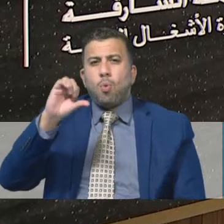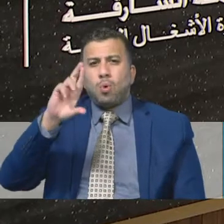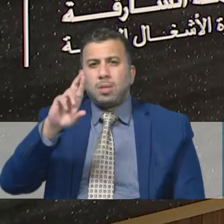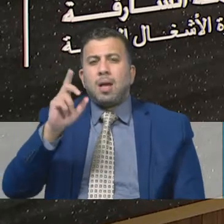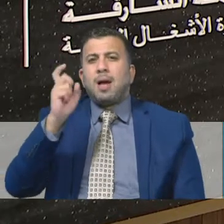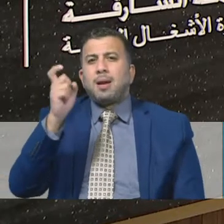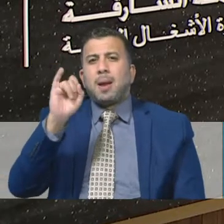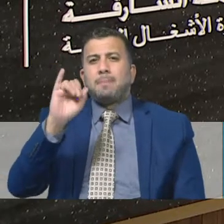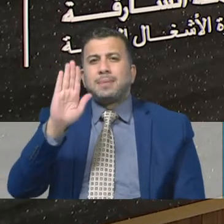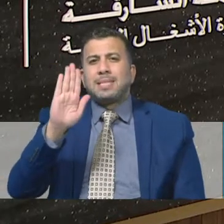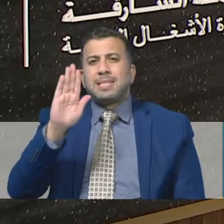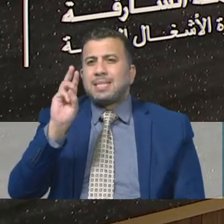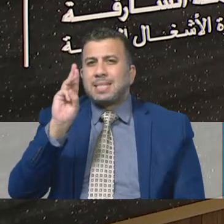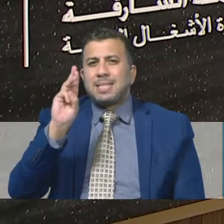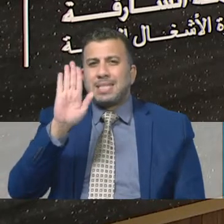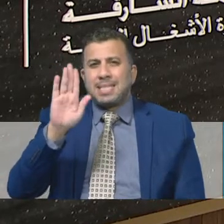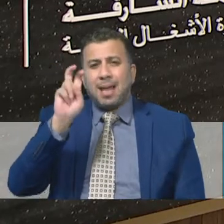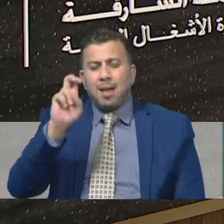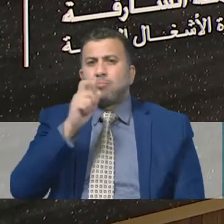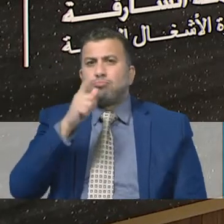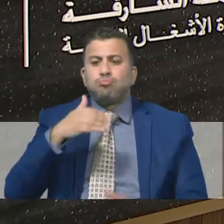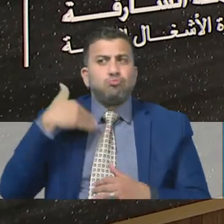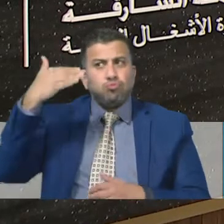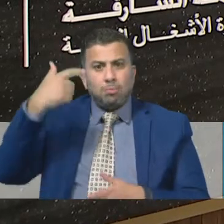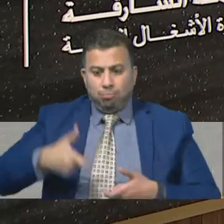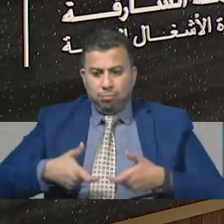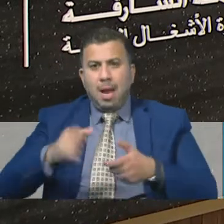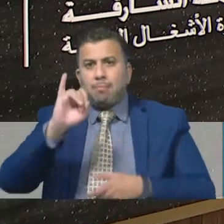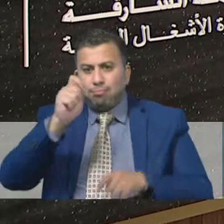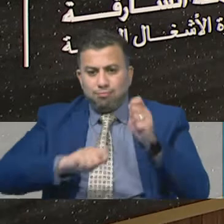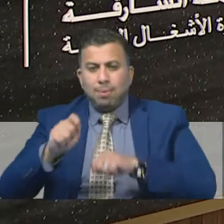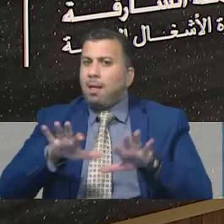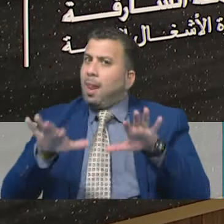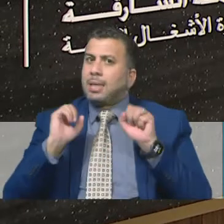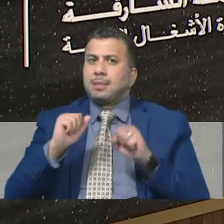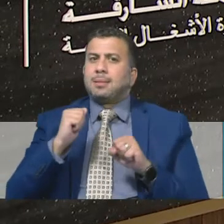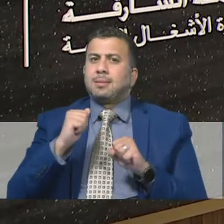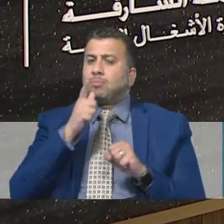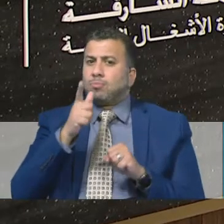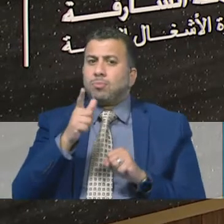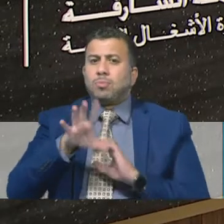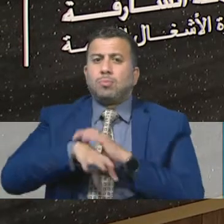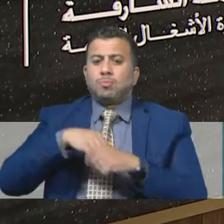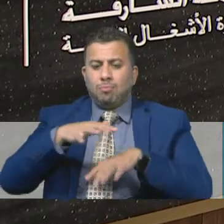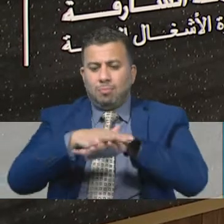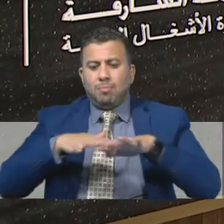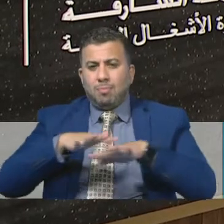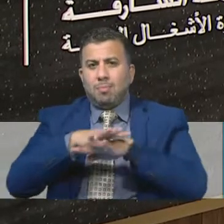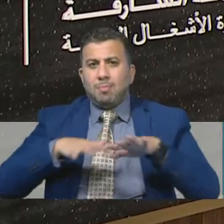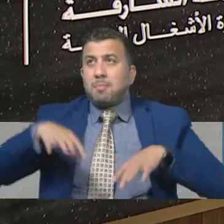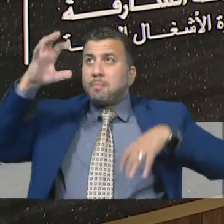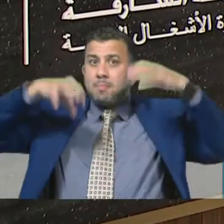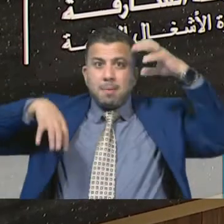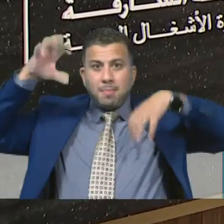بتخدم جميع المباني القائمة والمستقبلية، بالإضافة إلى مشروع شبكة تصريف مياه